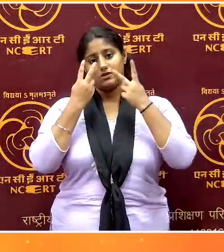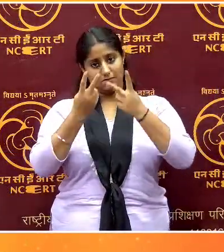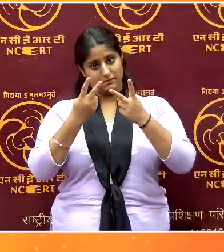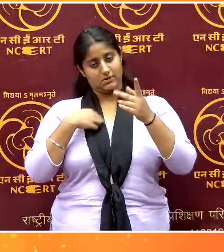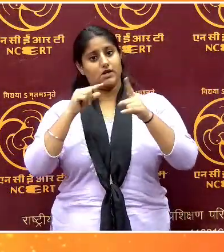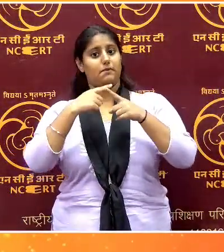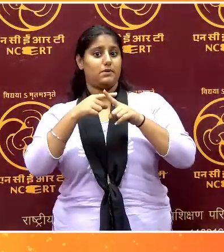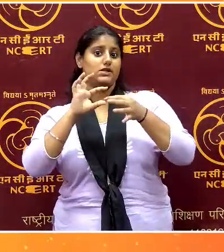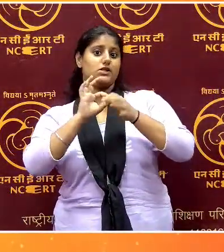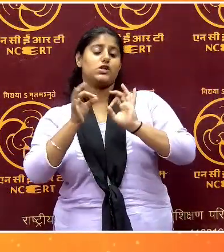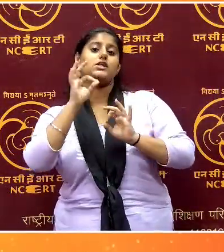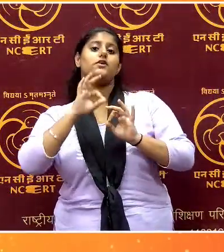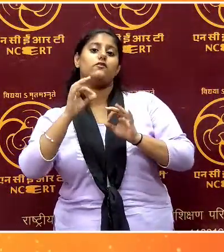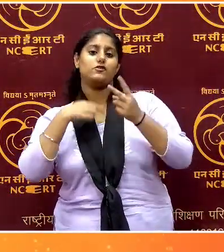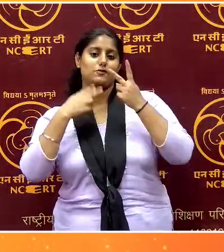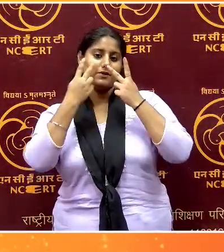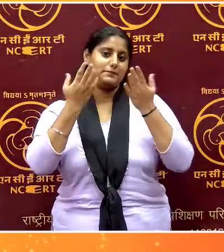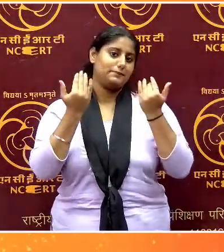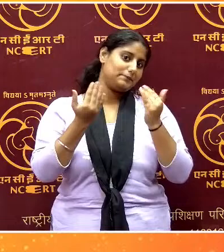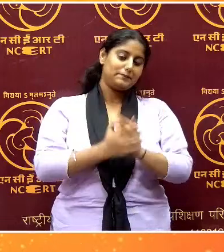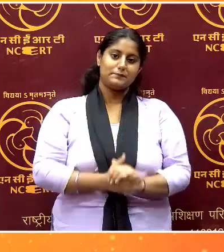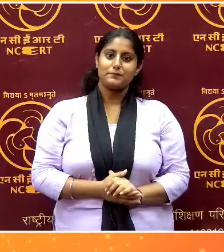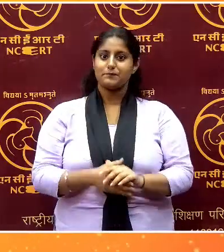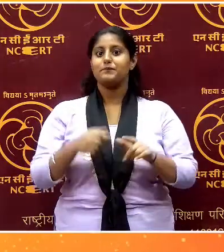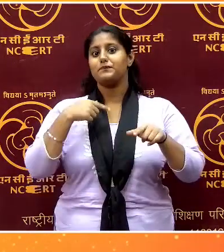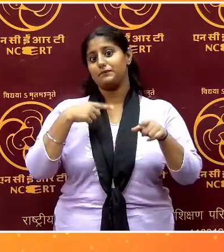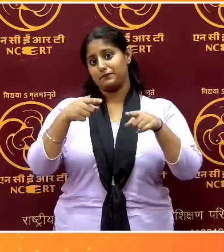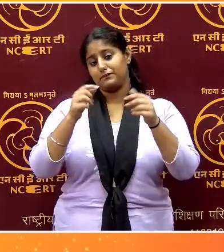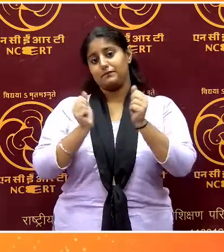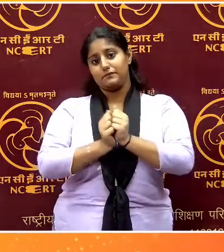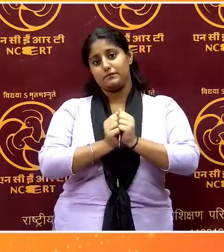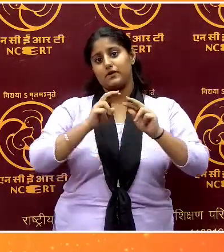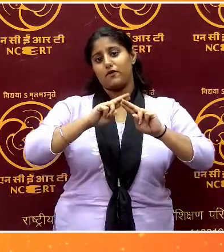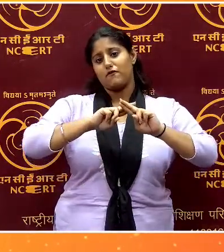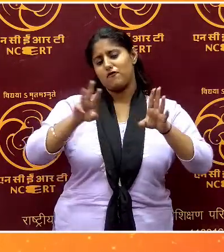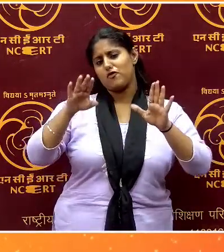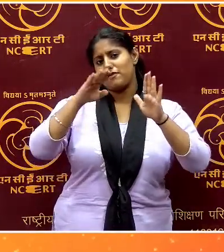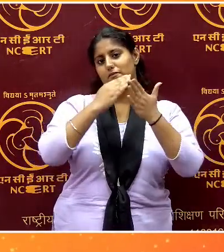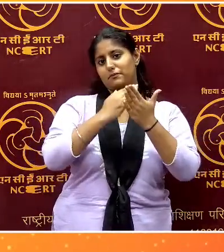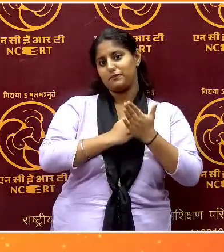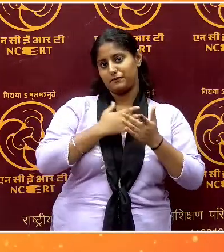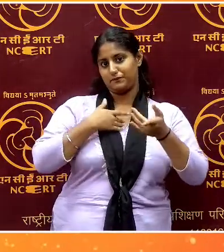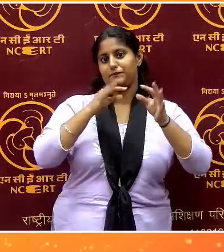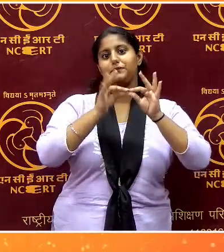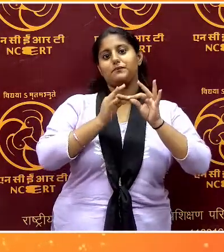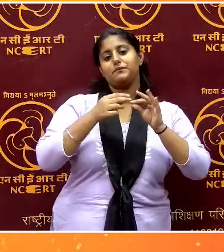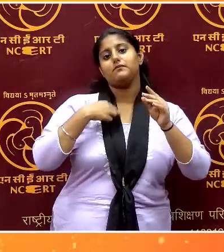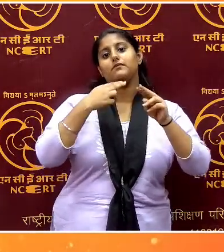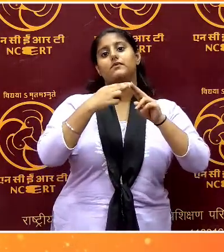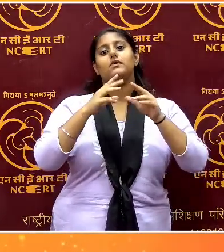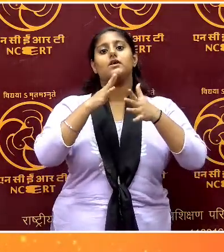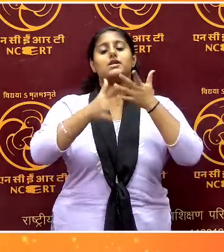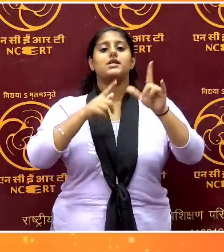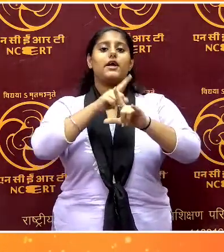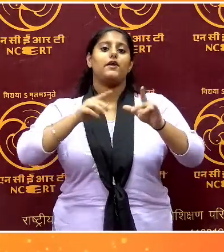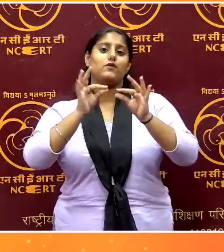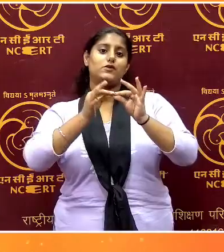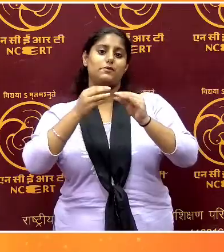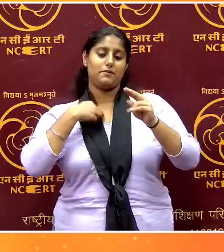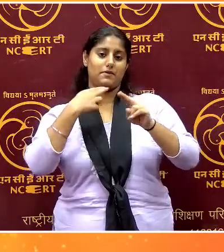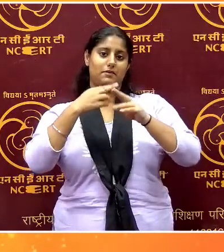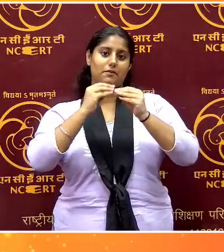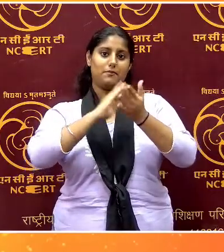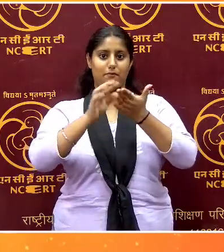चैनल NCERT ऑफिशियल पर देख सकते हैं. हमारे साथ इस पूरे सत्र को इंटरप्रेट किया है साइन लैंग्वेज इंटरप्रेटर भूमि